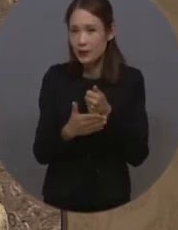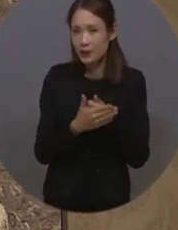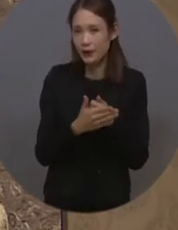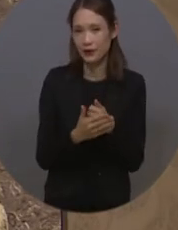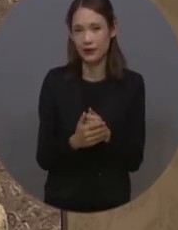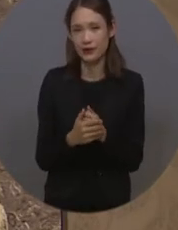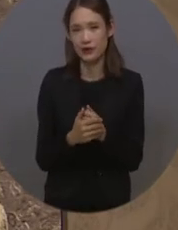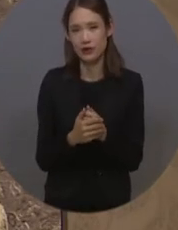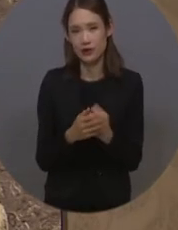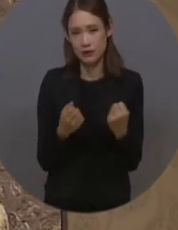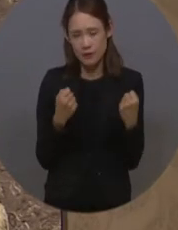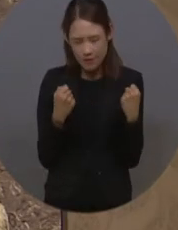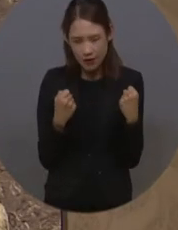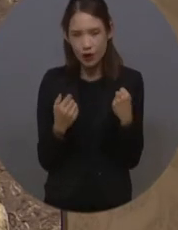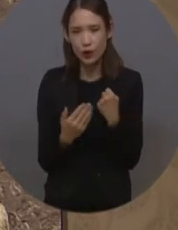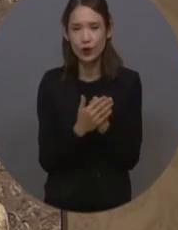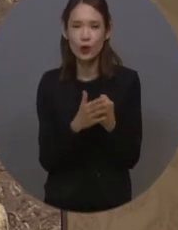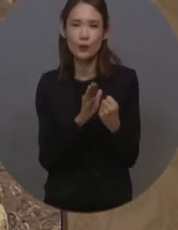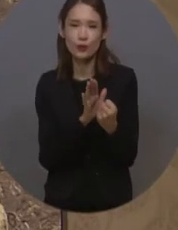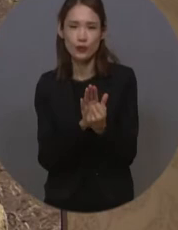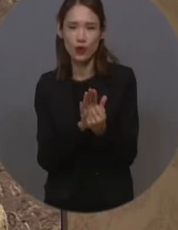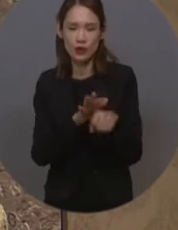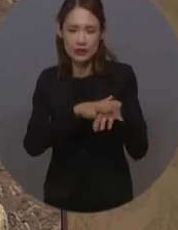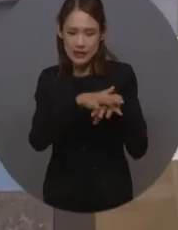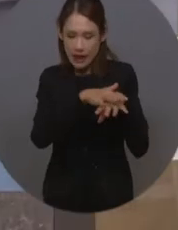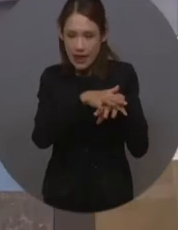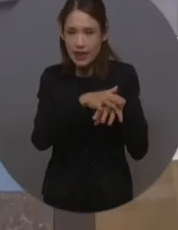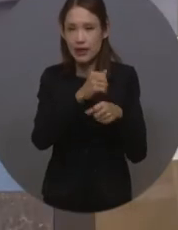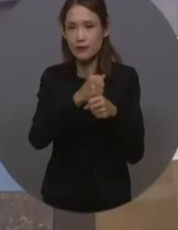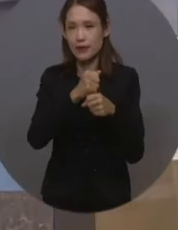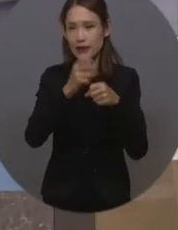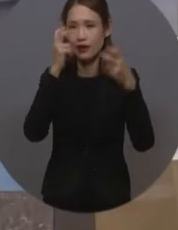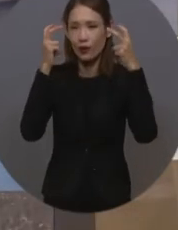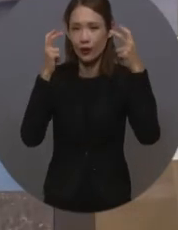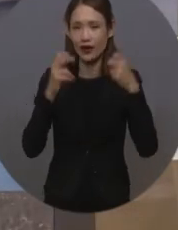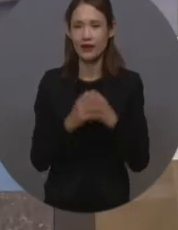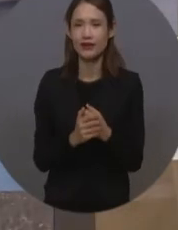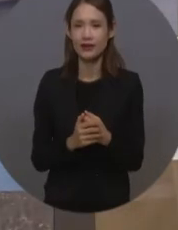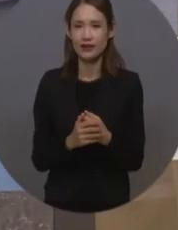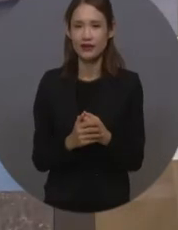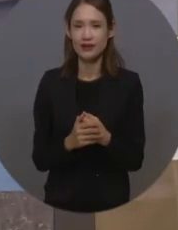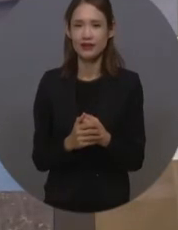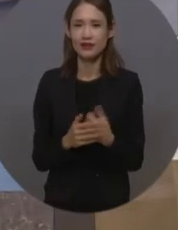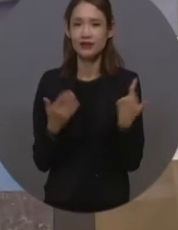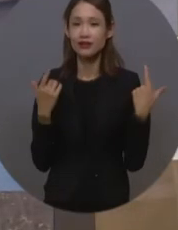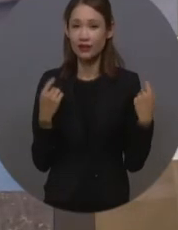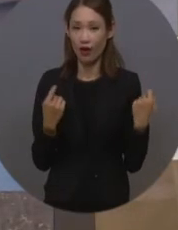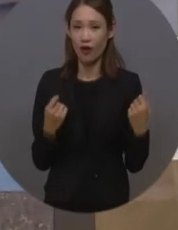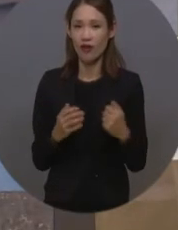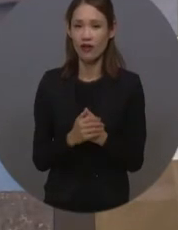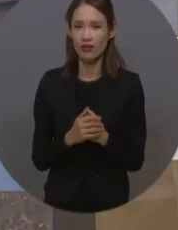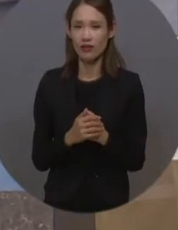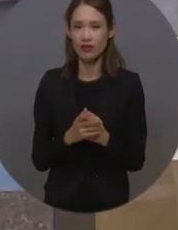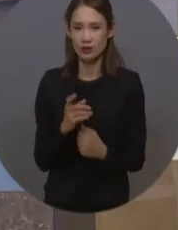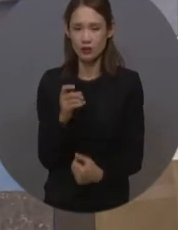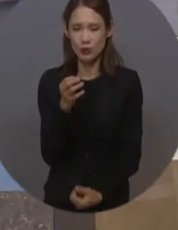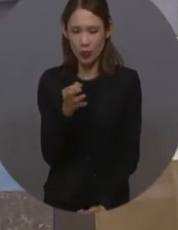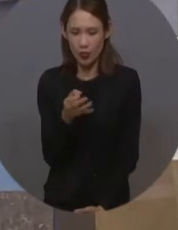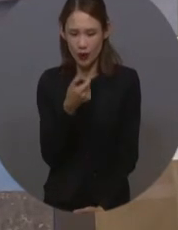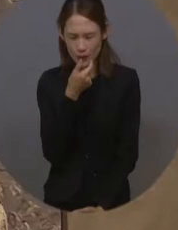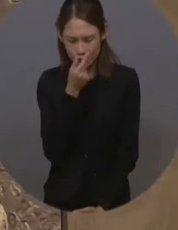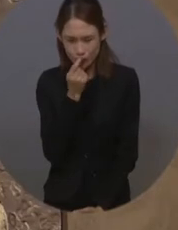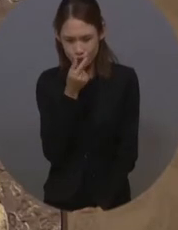밀어주고 서로가 협력하는 체계로 회사를 만들자 해서 저희들이 네. 그렇게 했고 또 이제 돈이 약간